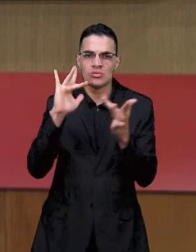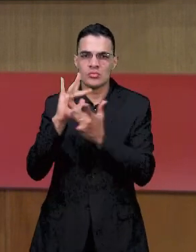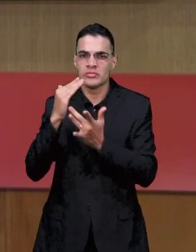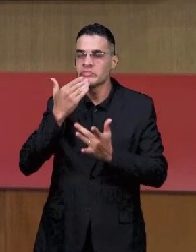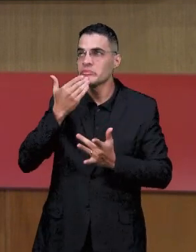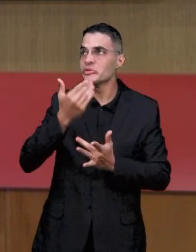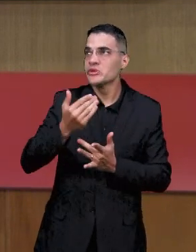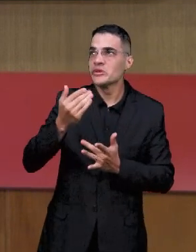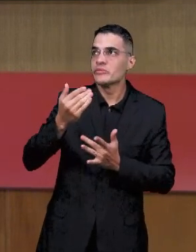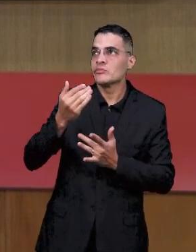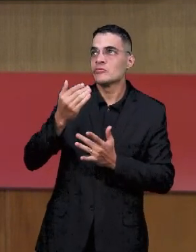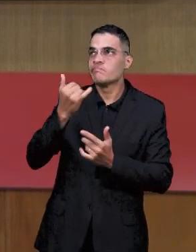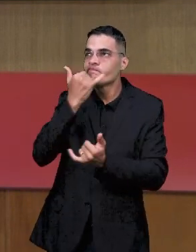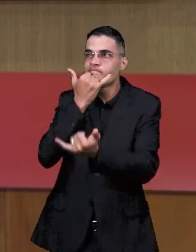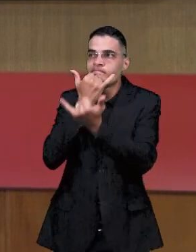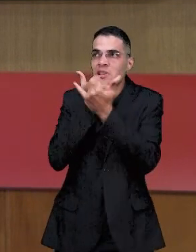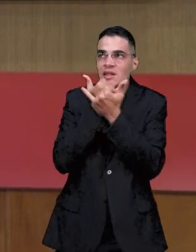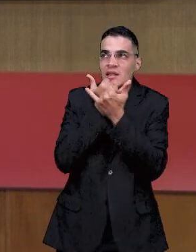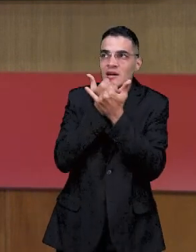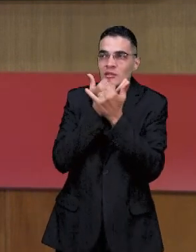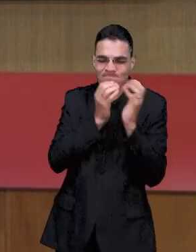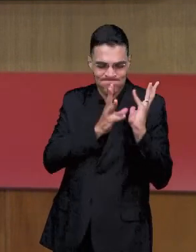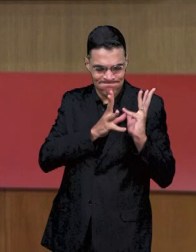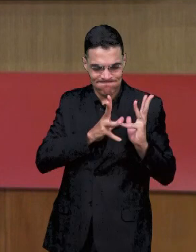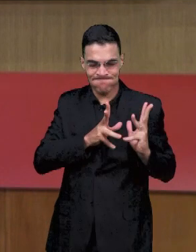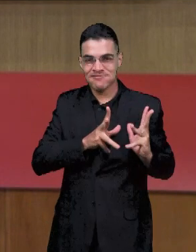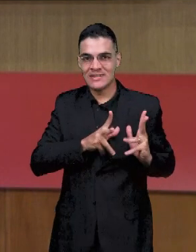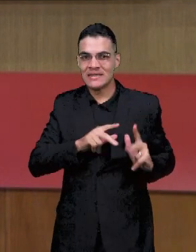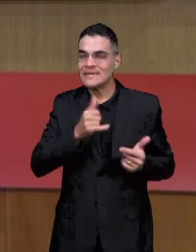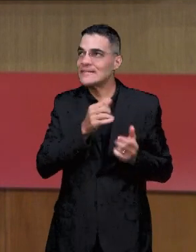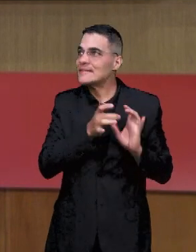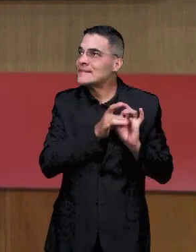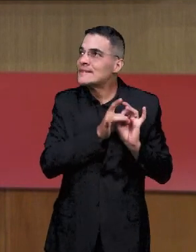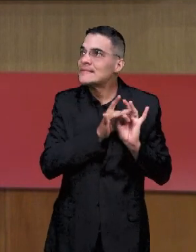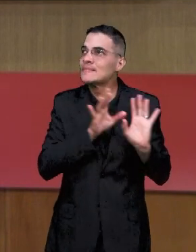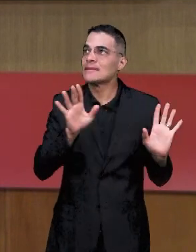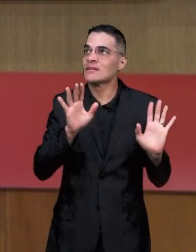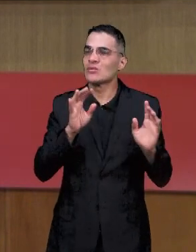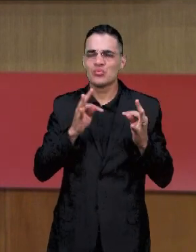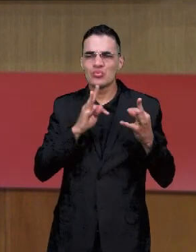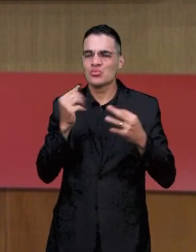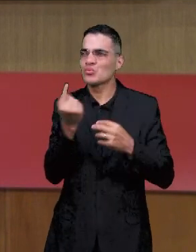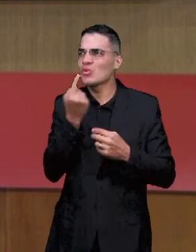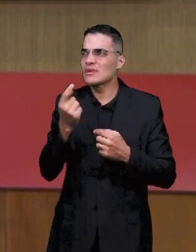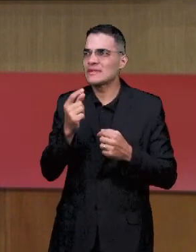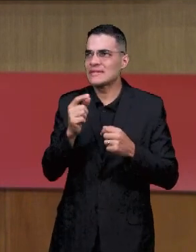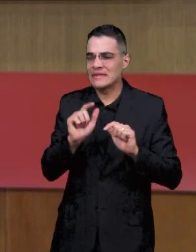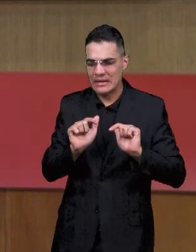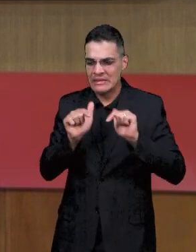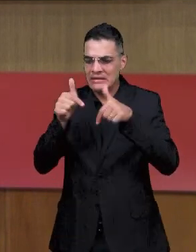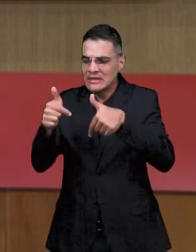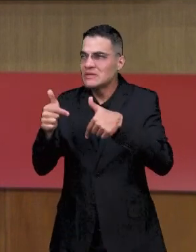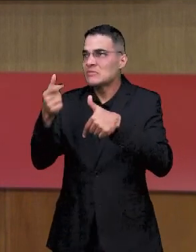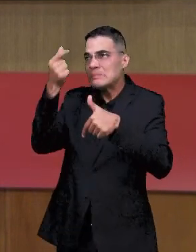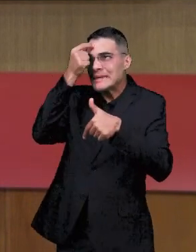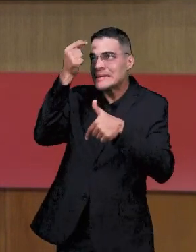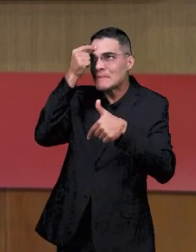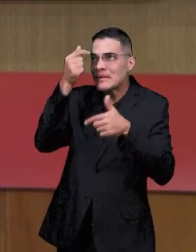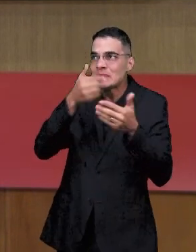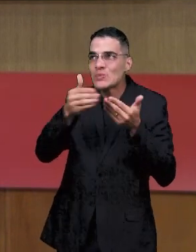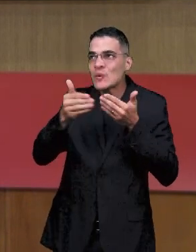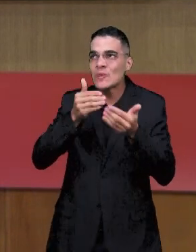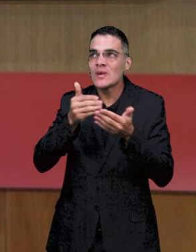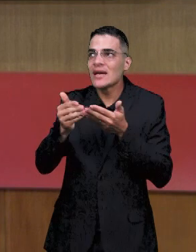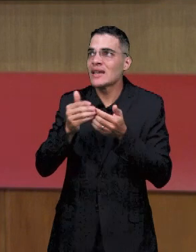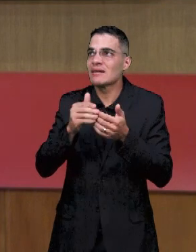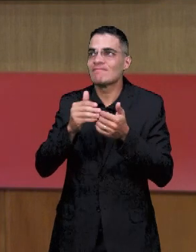жизни. И все то, что совершили, Господь, против Тебя, действия, слова и помыслы. Господь,